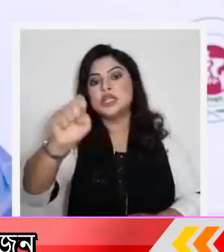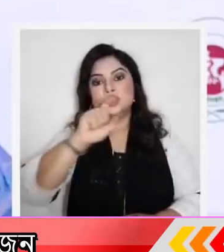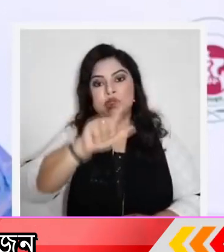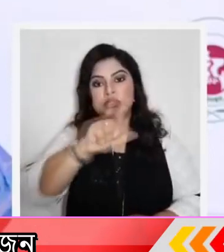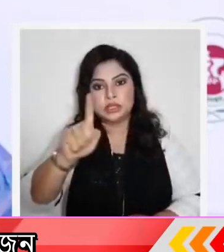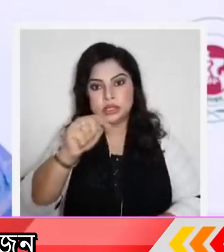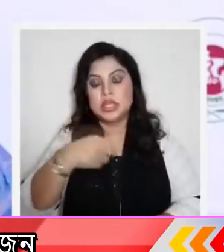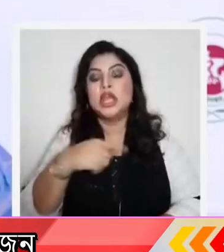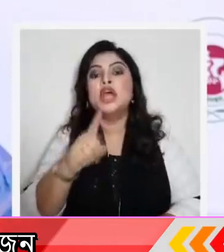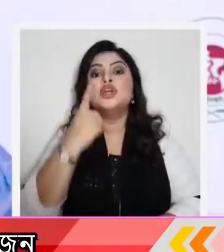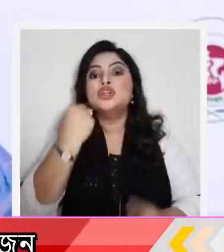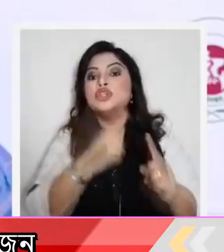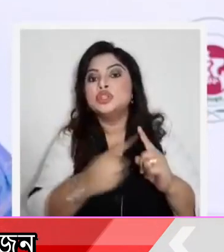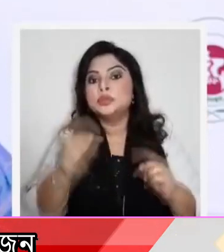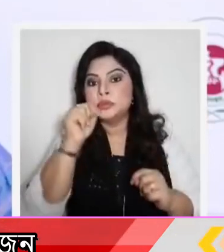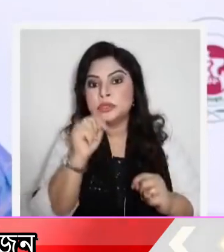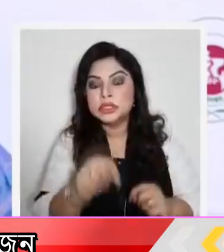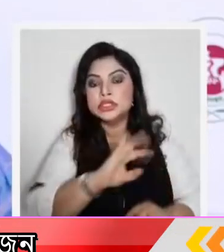করোনা শনাক্তকৃত রোগীর সংখ্যা